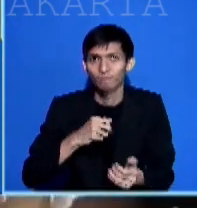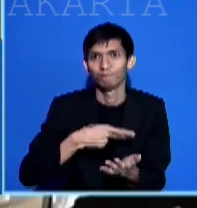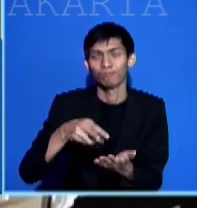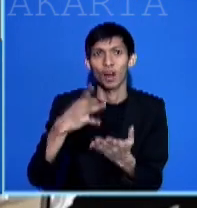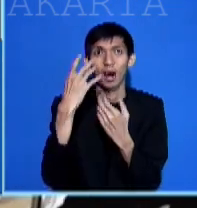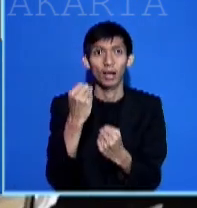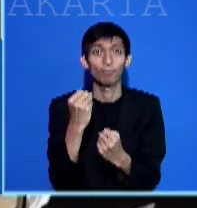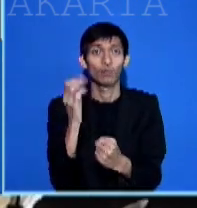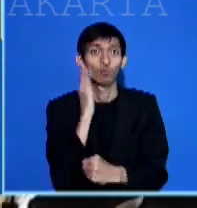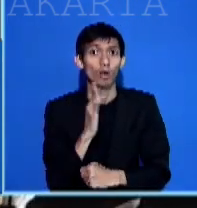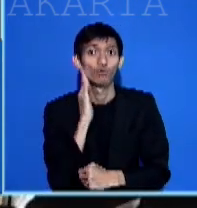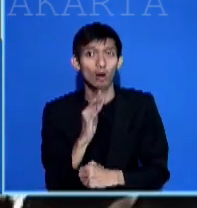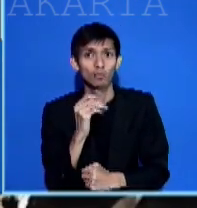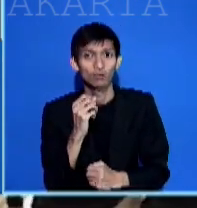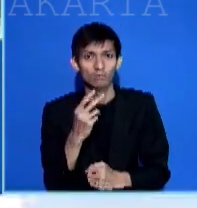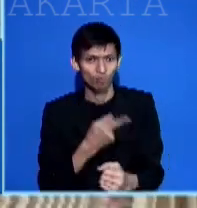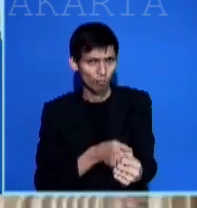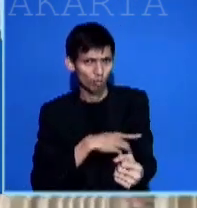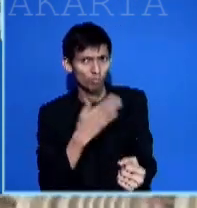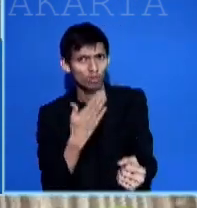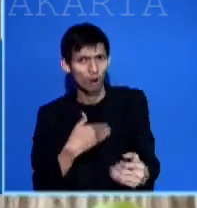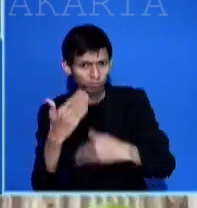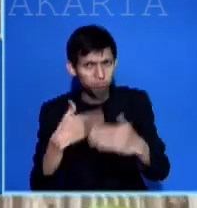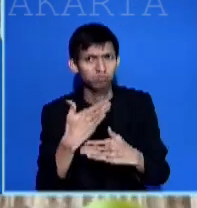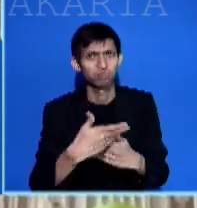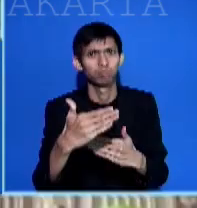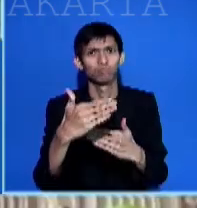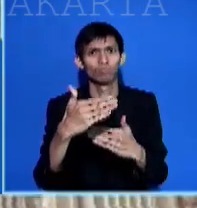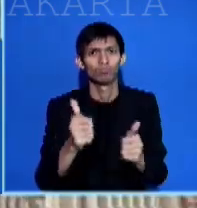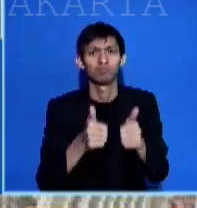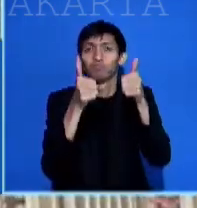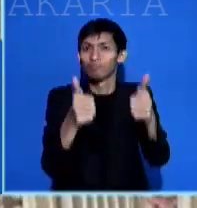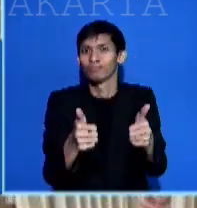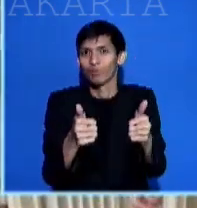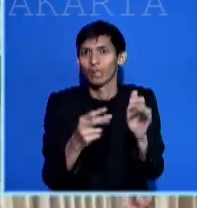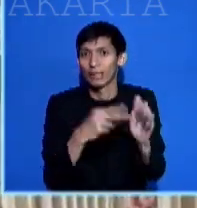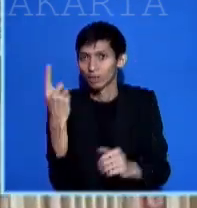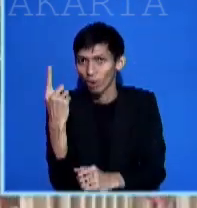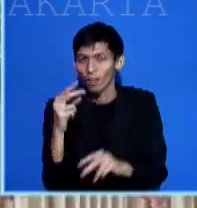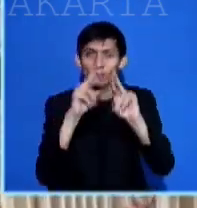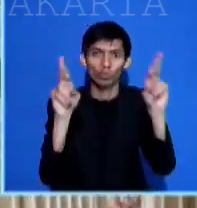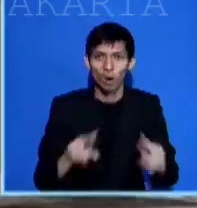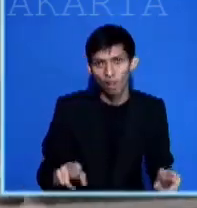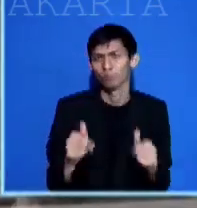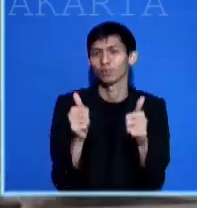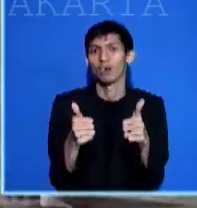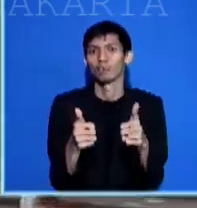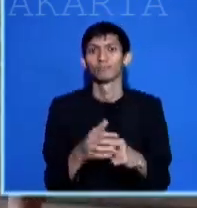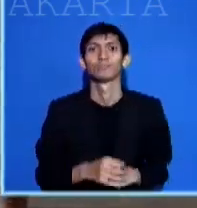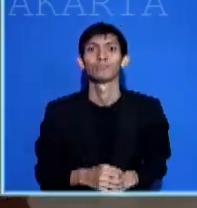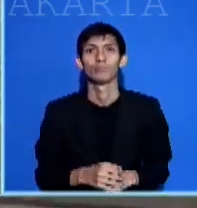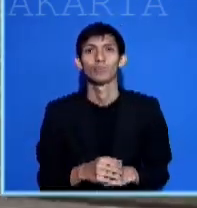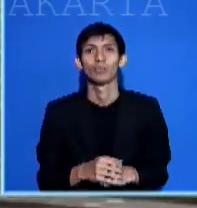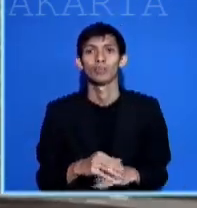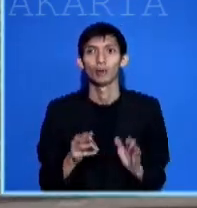pelari muda potensial mampu berkiprah di Kancah nasional bahkan internasional seperti halnya mutiara oktarani